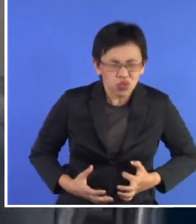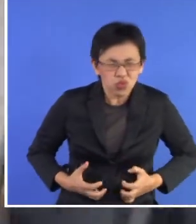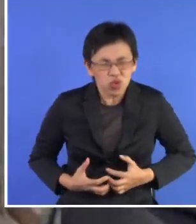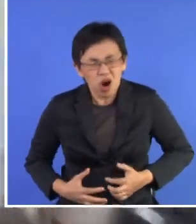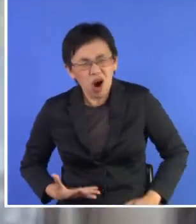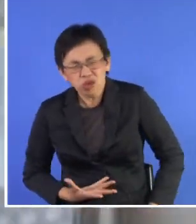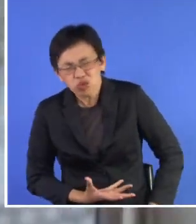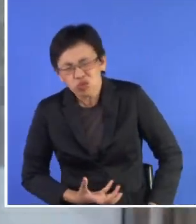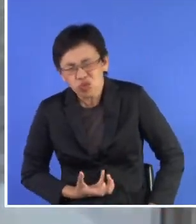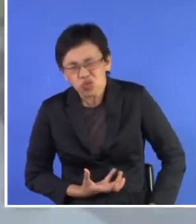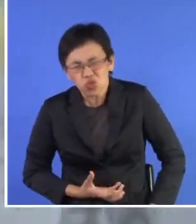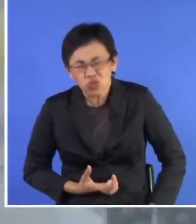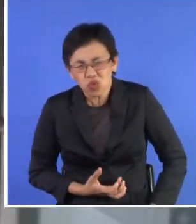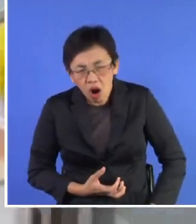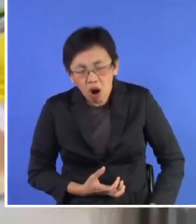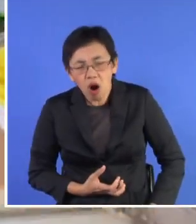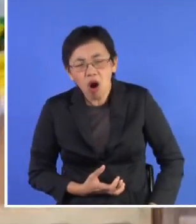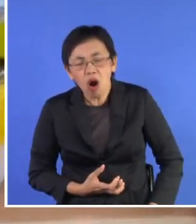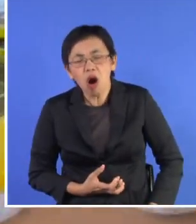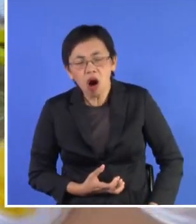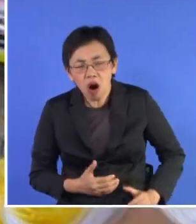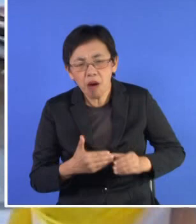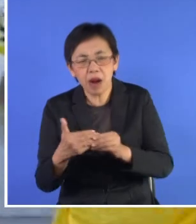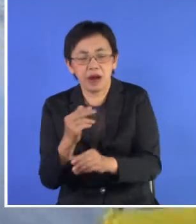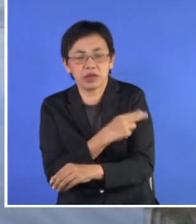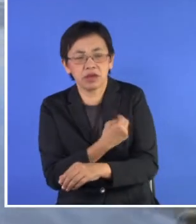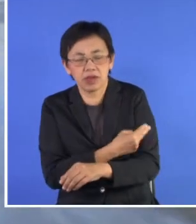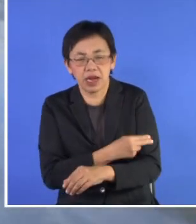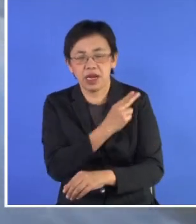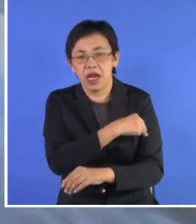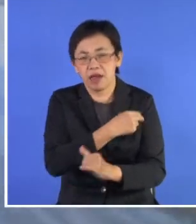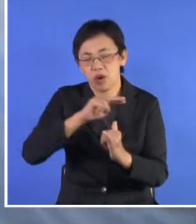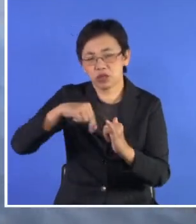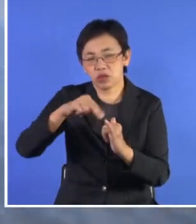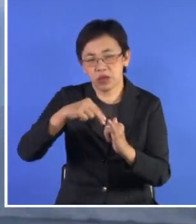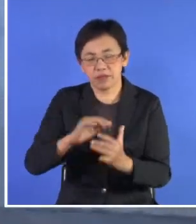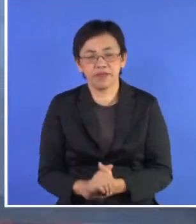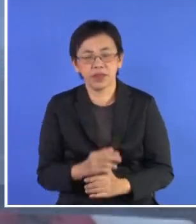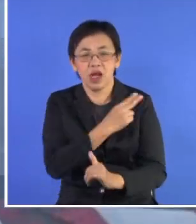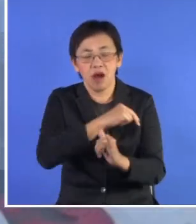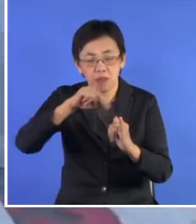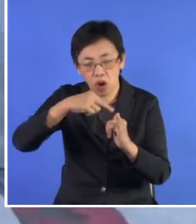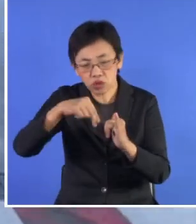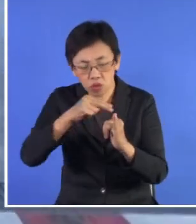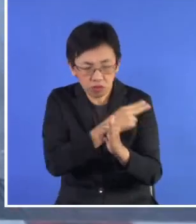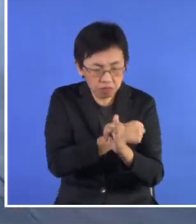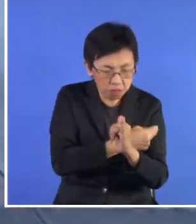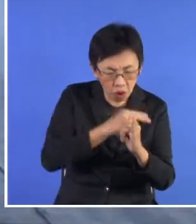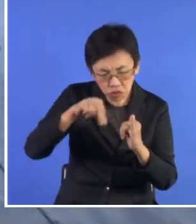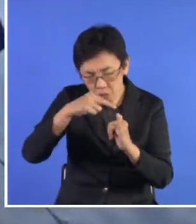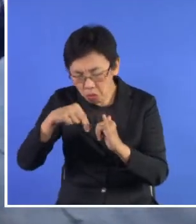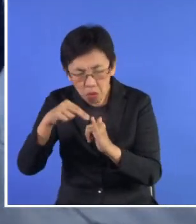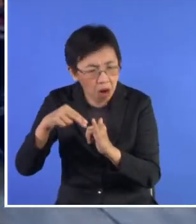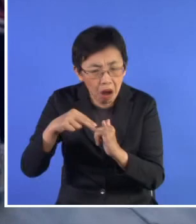คนป่วยนะคะก็เลยพาตัวไปส่งโรงพยาบาลให้คุณหมอตรวจรักษาหลังจากหมอเขาตรวจและตรวจอย่างละเอียด